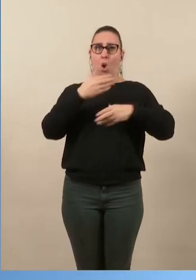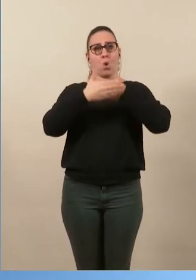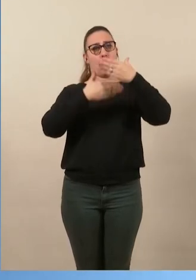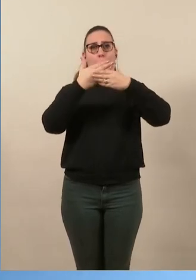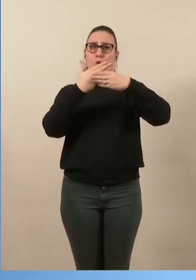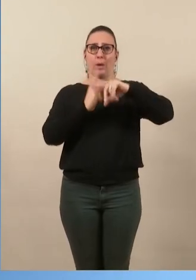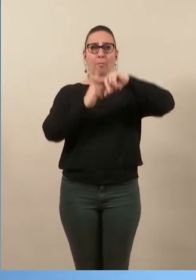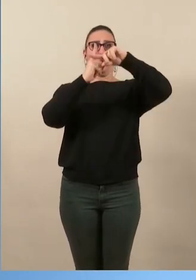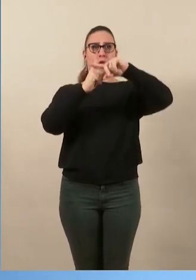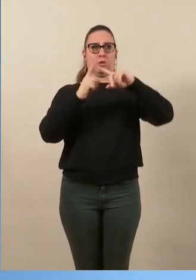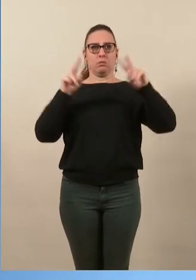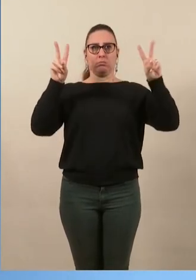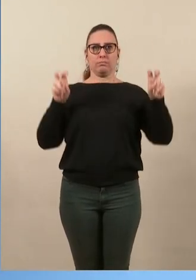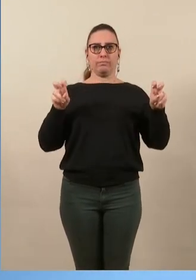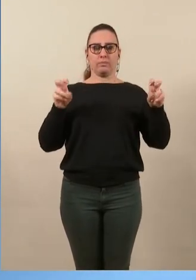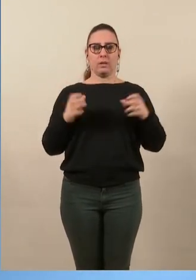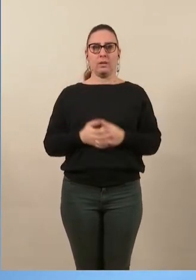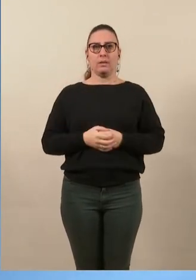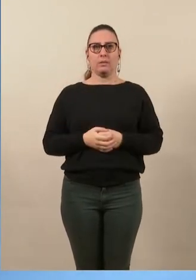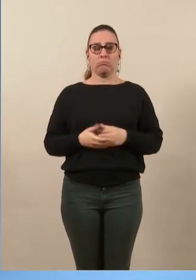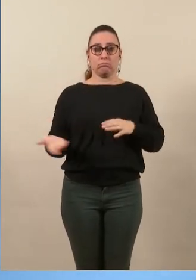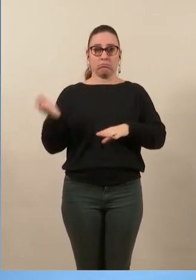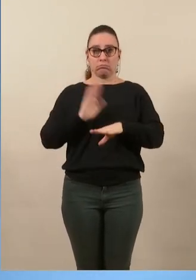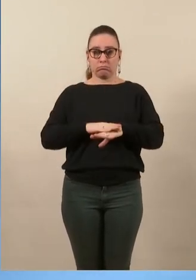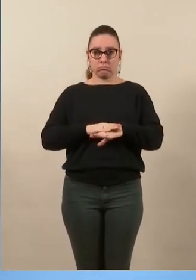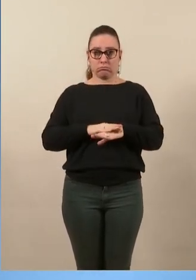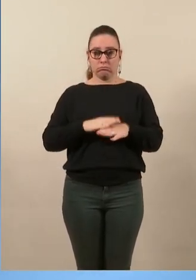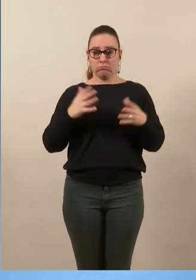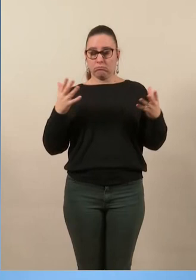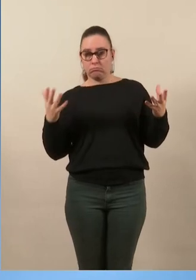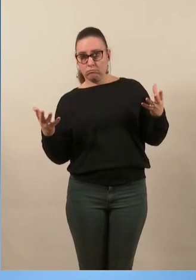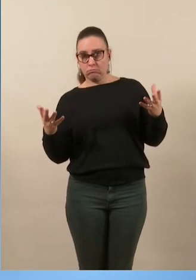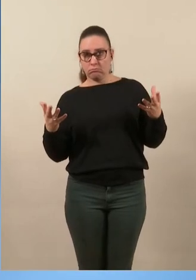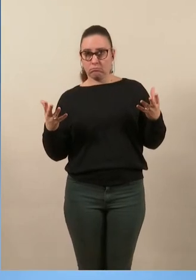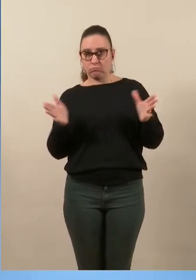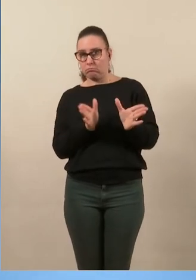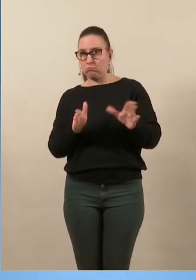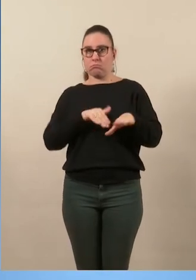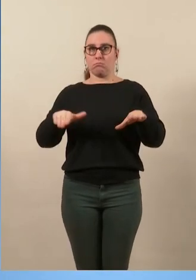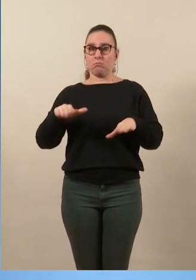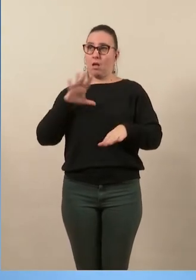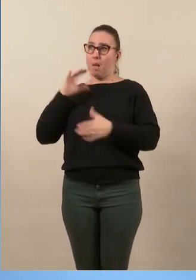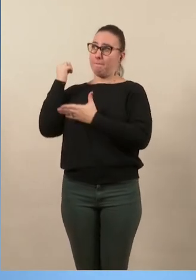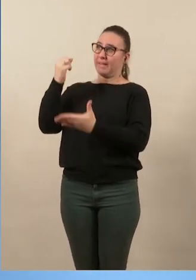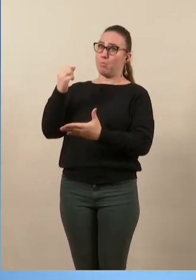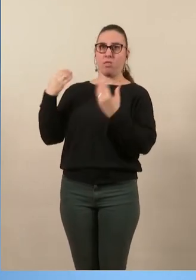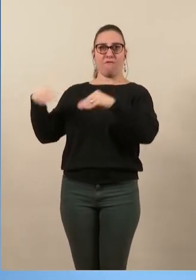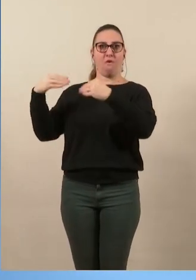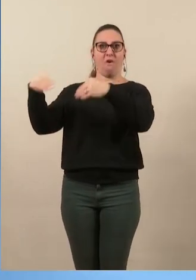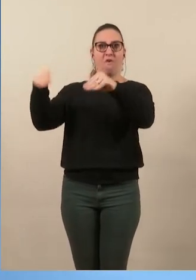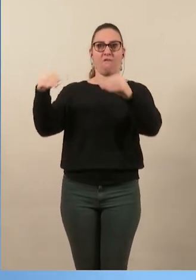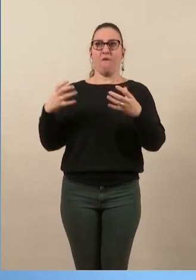construire plus alors que par ailleurs vous vous cherchez à vendre ce que vous avez déjà